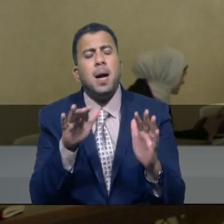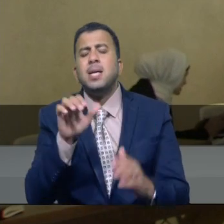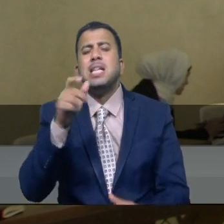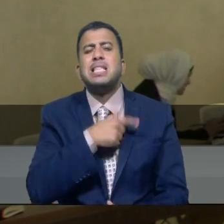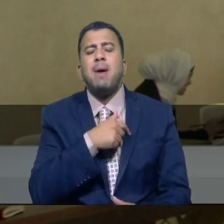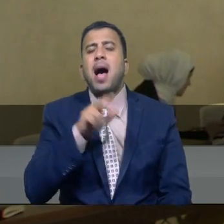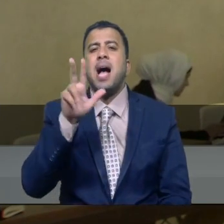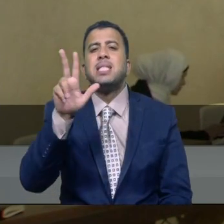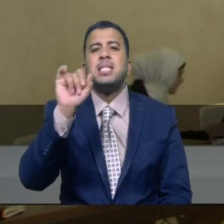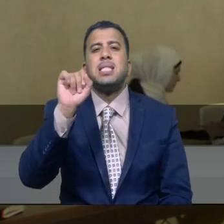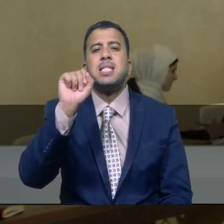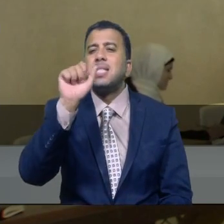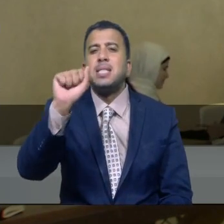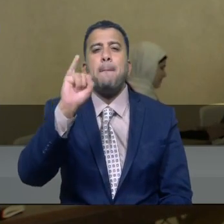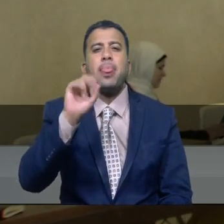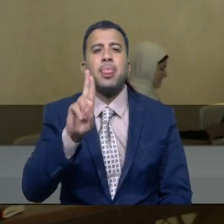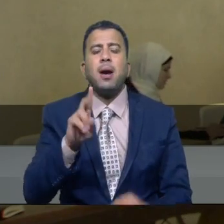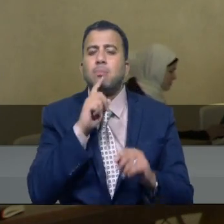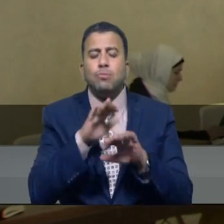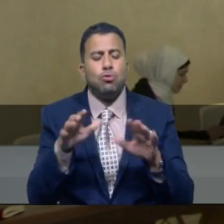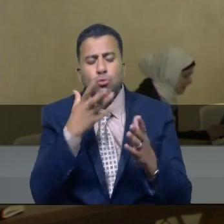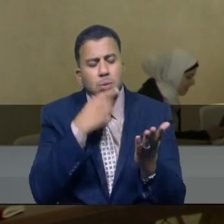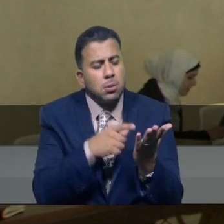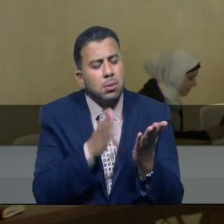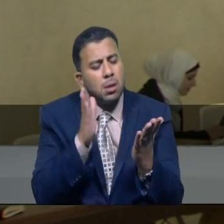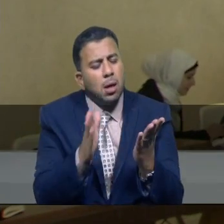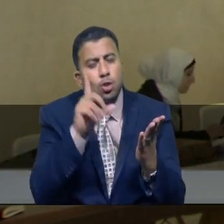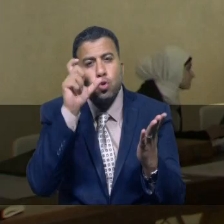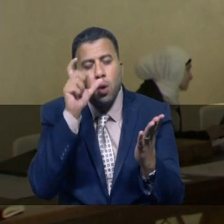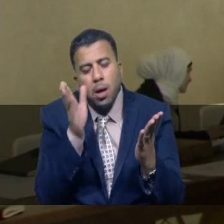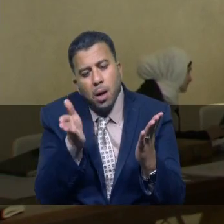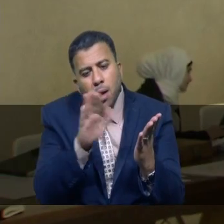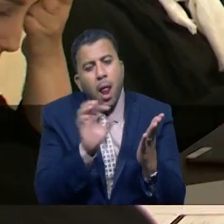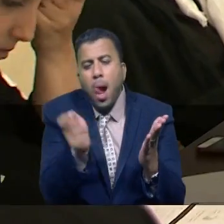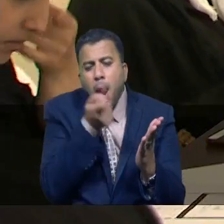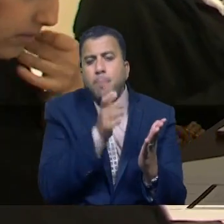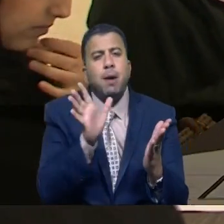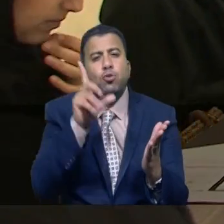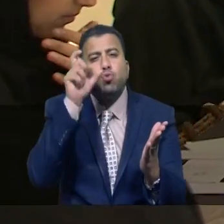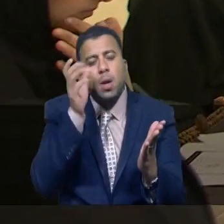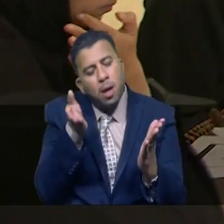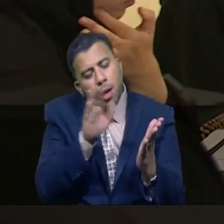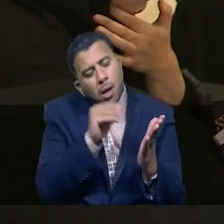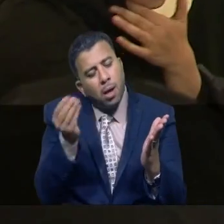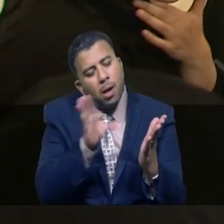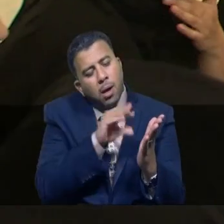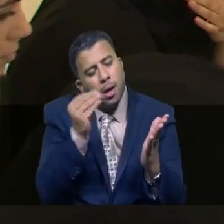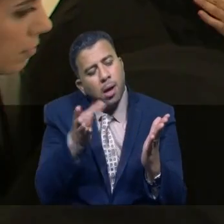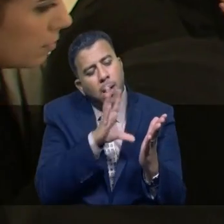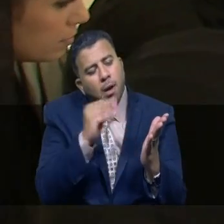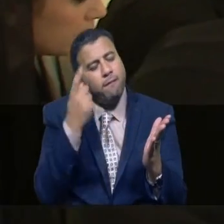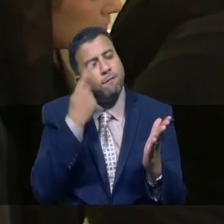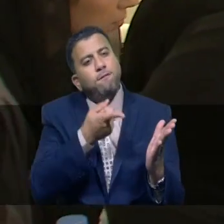ويعتمد بشكل كلي على تسلسله الصوري الغني بالفكر والمحتوى.